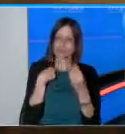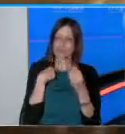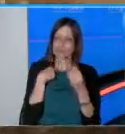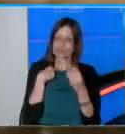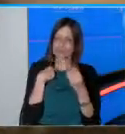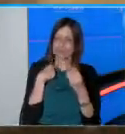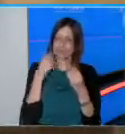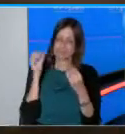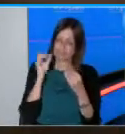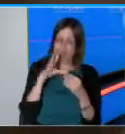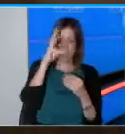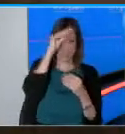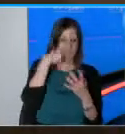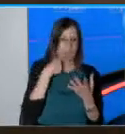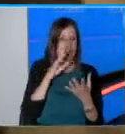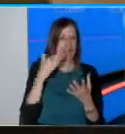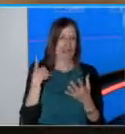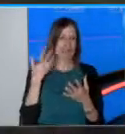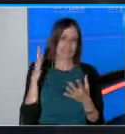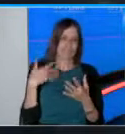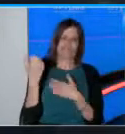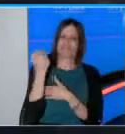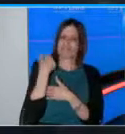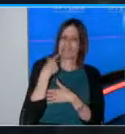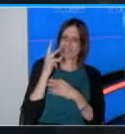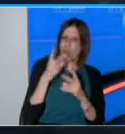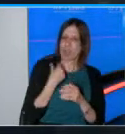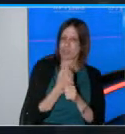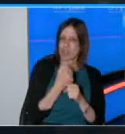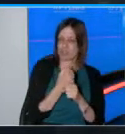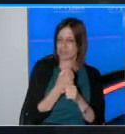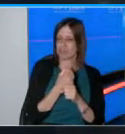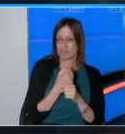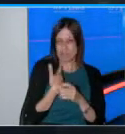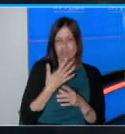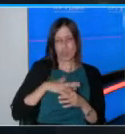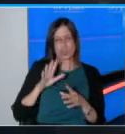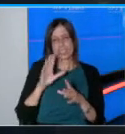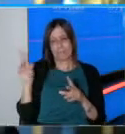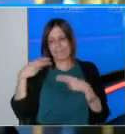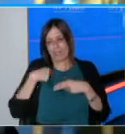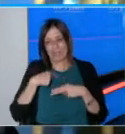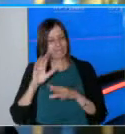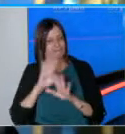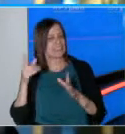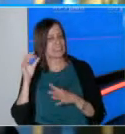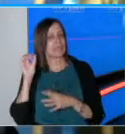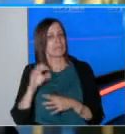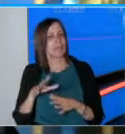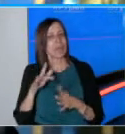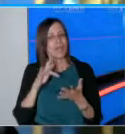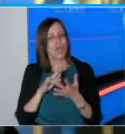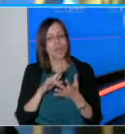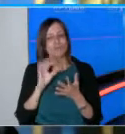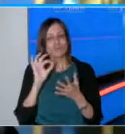הגברים שחשבו לעולם חוסן, בדיוק. אני אעשה מה שבא לי, הם פחדות ממני. נכון, נכון, נכון. אז זה בא משם, וזה בא ממקום של לחגוג